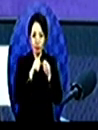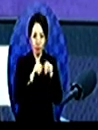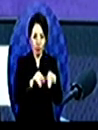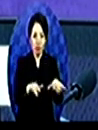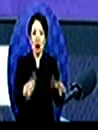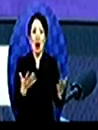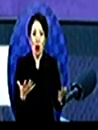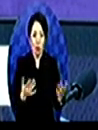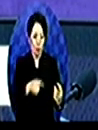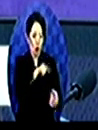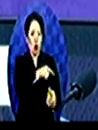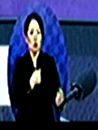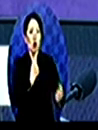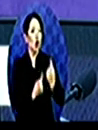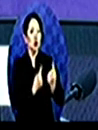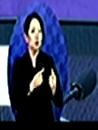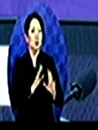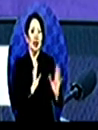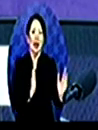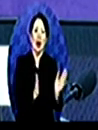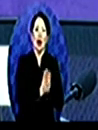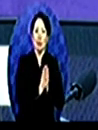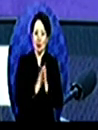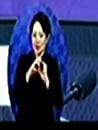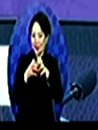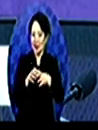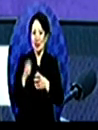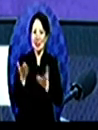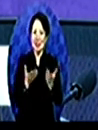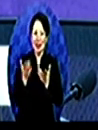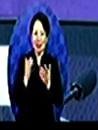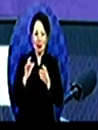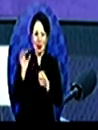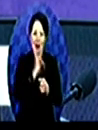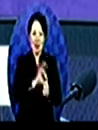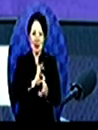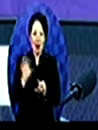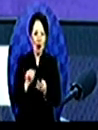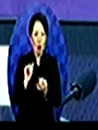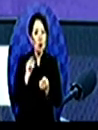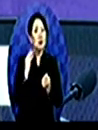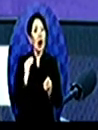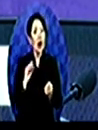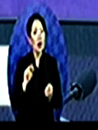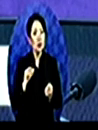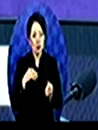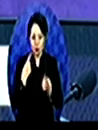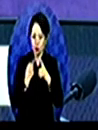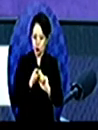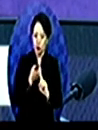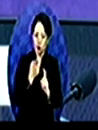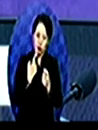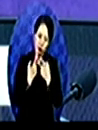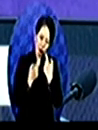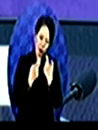хоорондоо өрсөлдөгчд биш хамтарч дэлхийн зах зээлийг одоо үр дүнтэй ашиглахын төлөө одоо энэ форумын үйл ажиллагаа